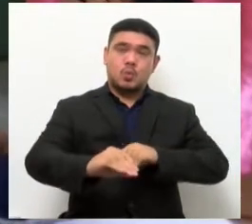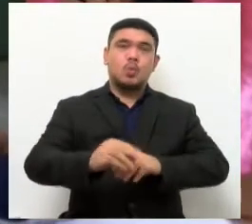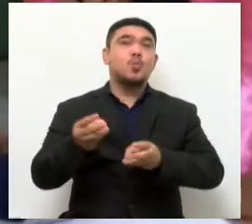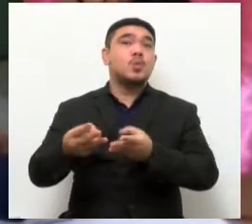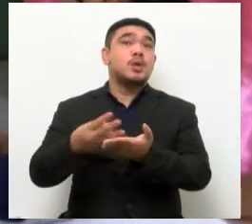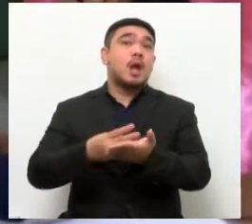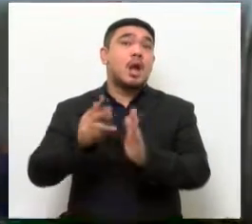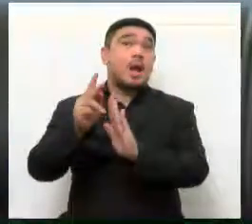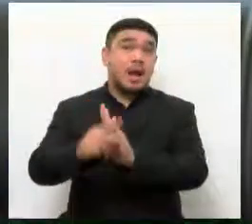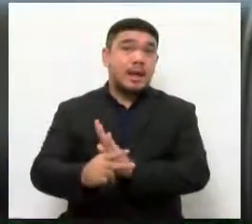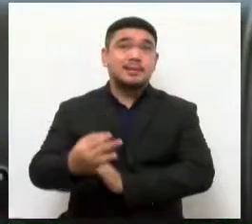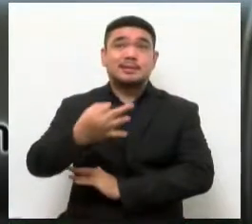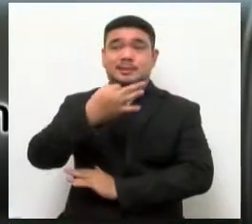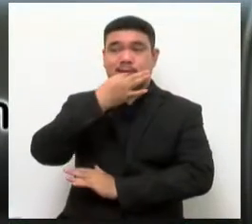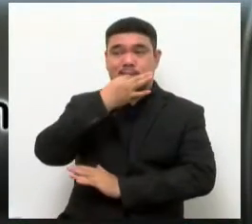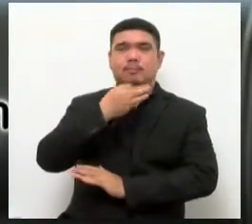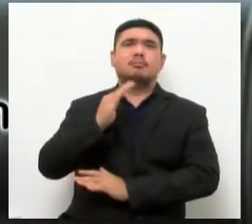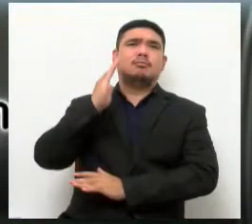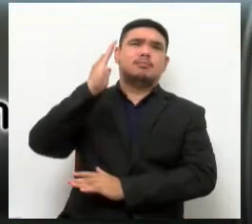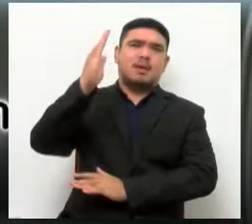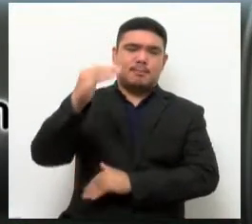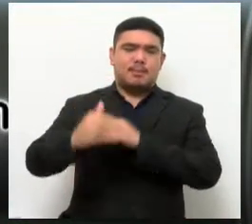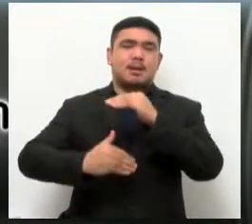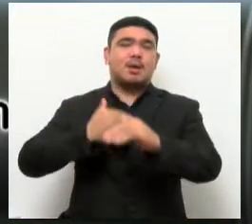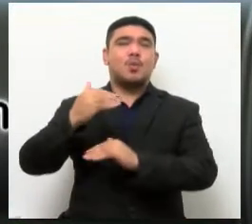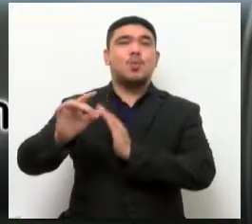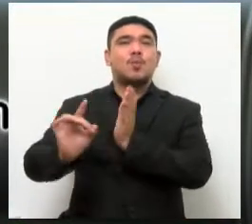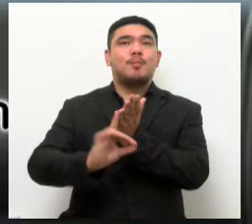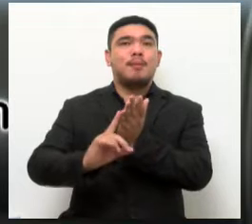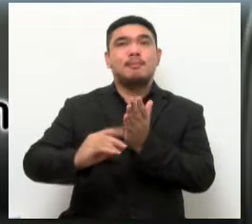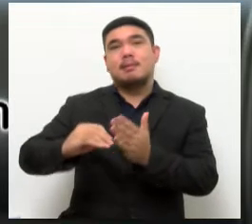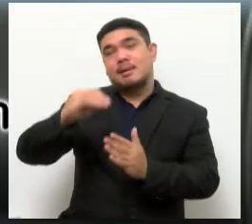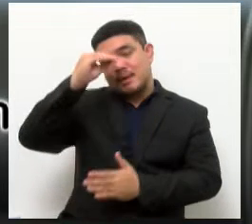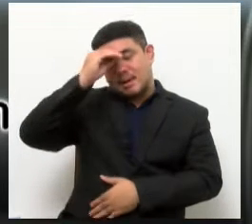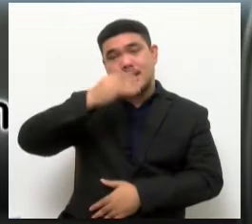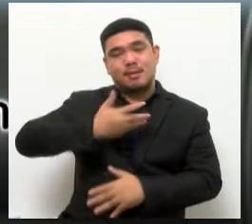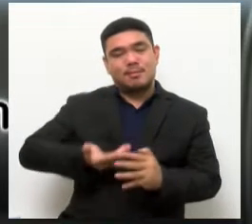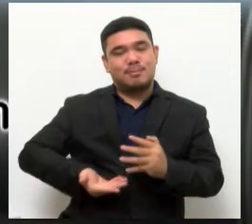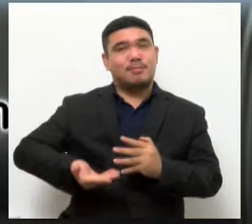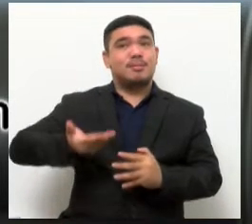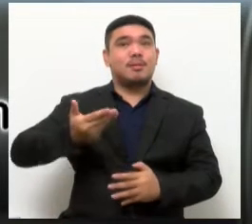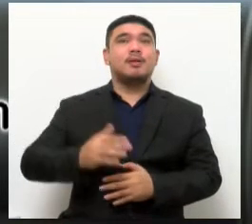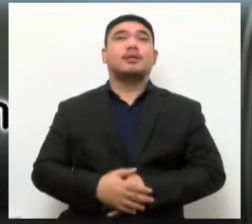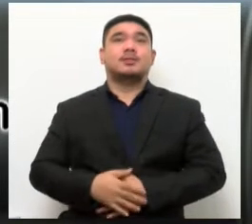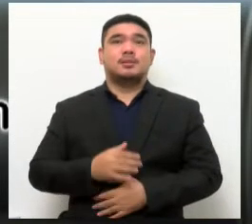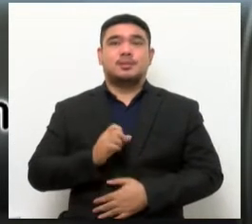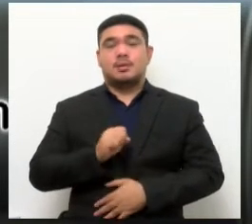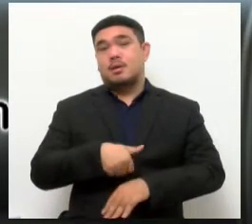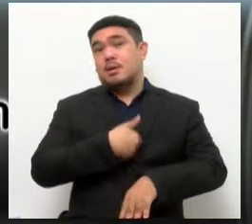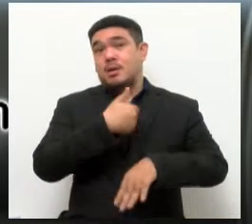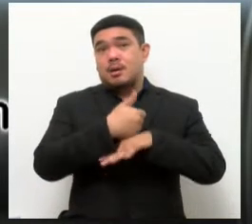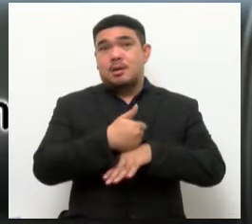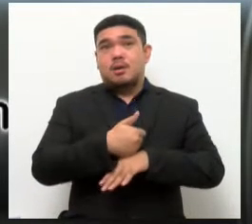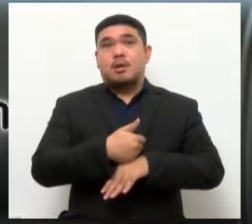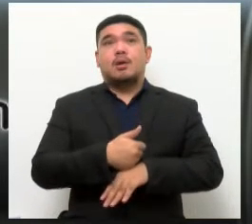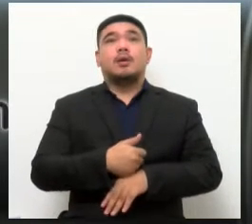รือเครือข่ายวิชาชีพย่อมนำไปสู่การพัฒนาคุณภาพผู้เรียนทุกระดับชั้นซึ่งสพป.ตากเขต2นำโดยท่าน